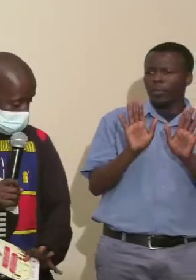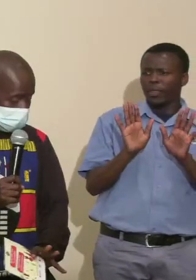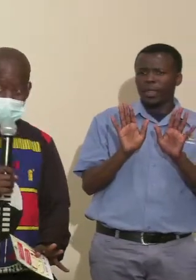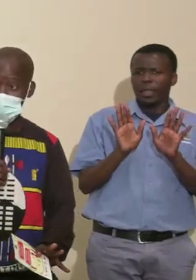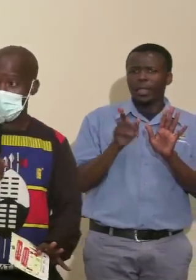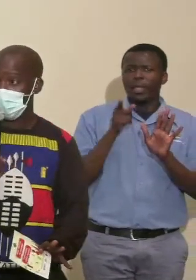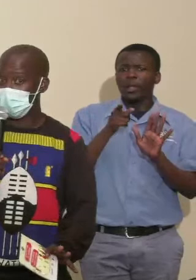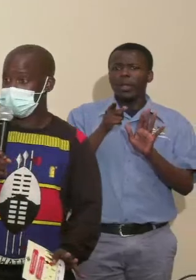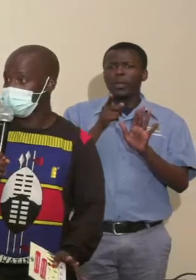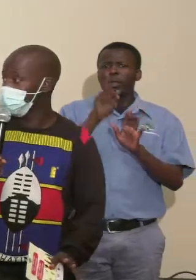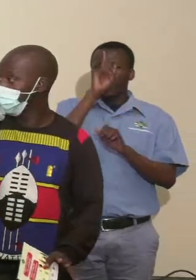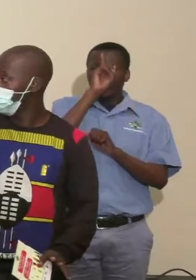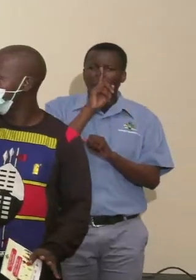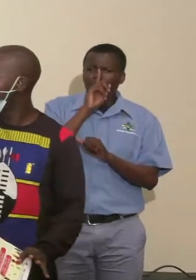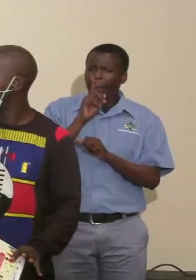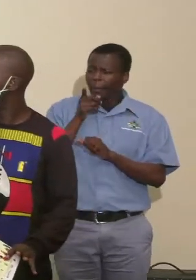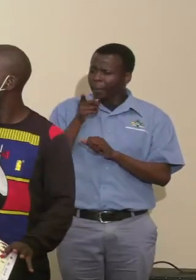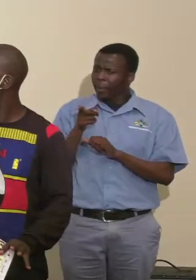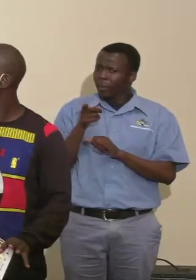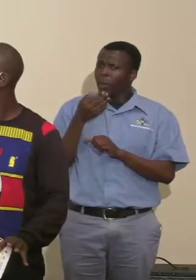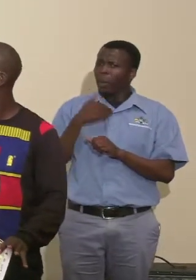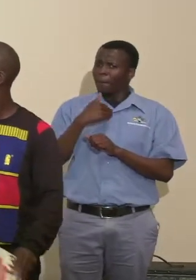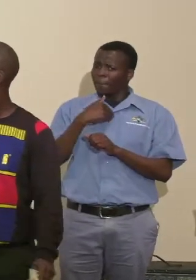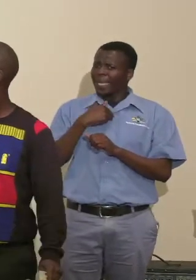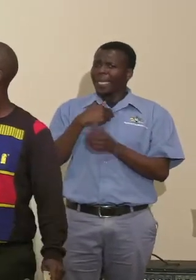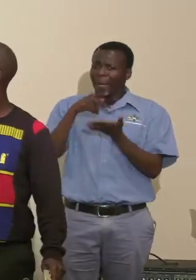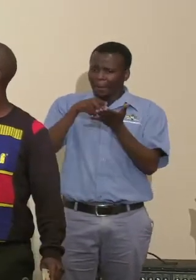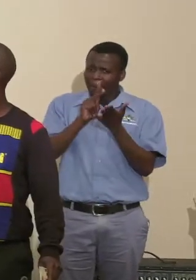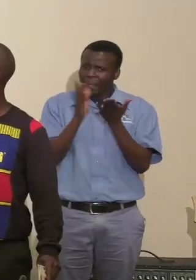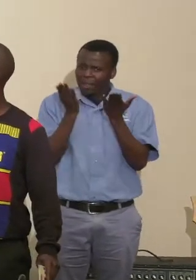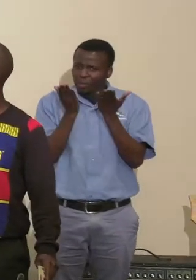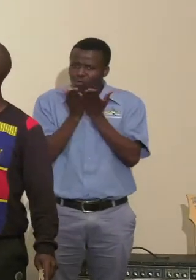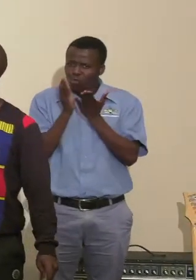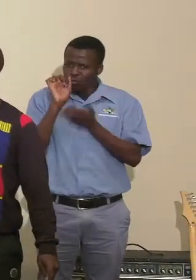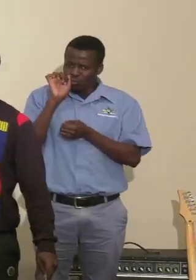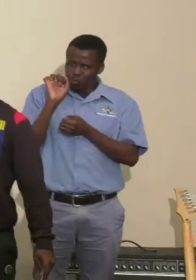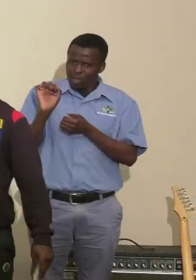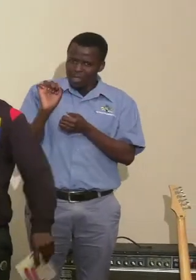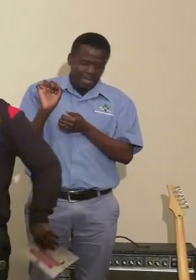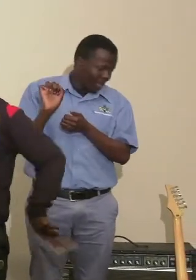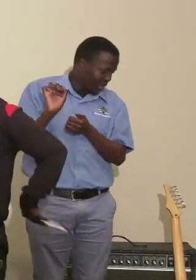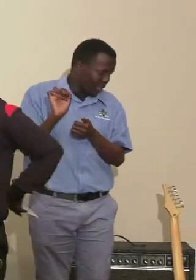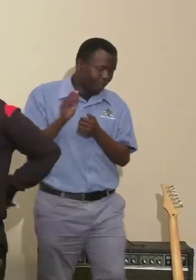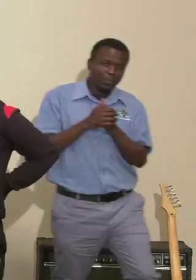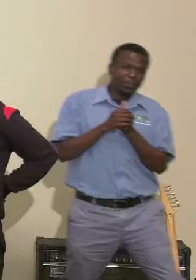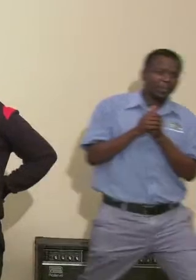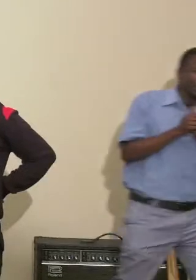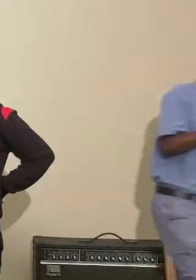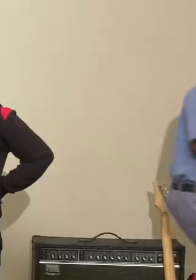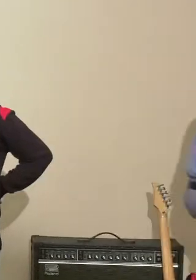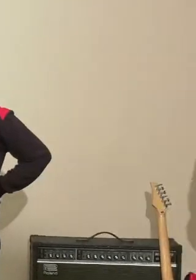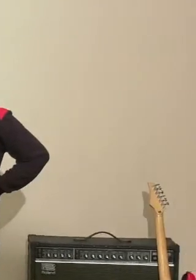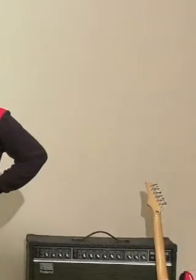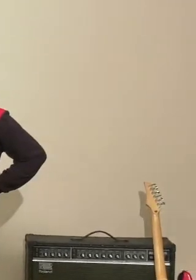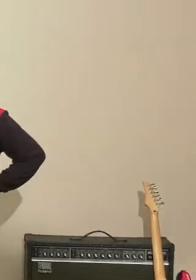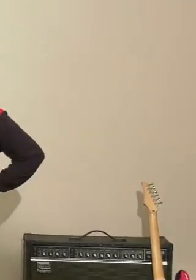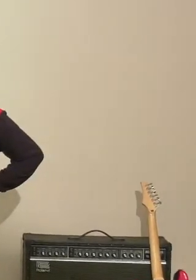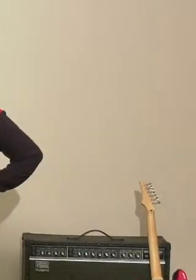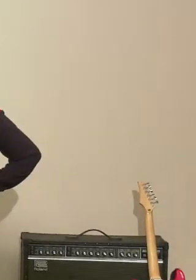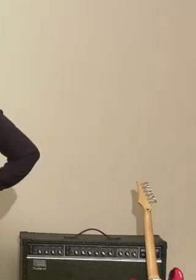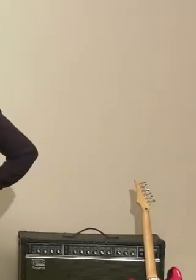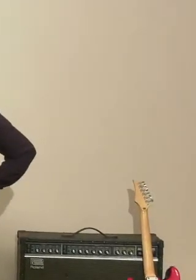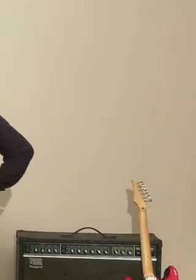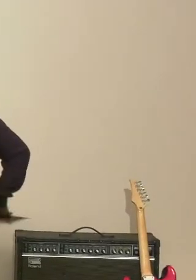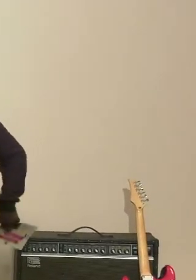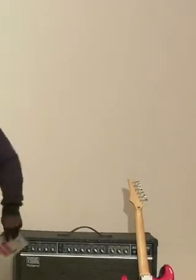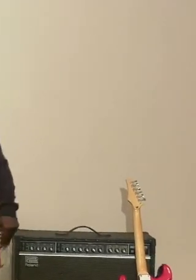la silwane. Wena esikolweni kubhadala mina imphumela yakho ilandwa ngimi. Wena limaki lo libambako nje